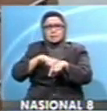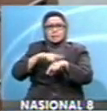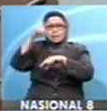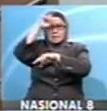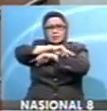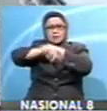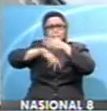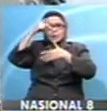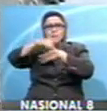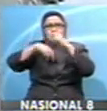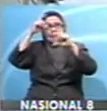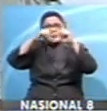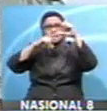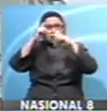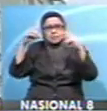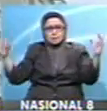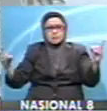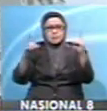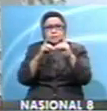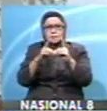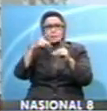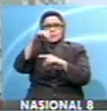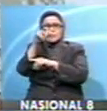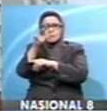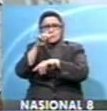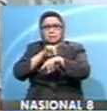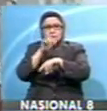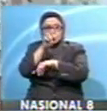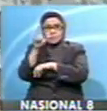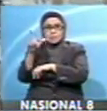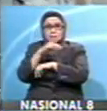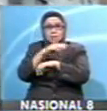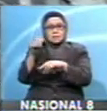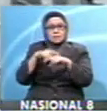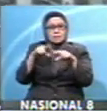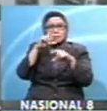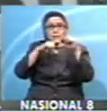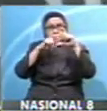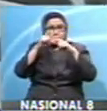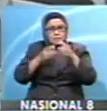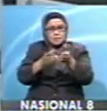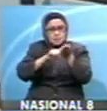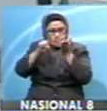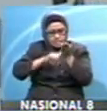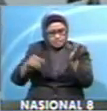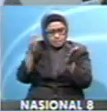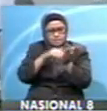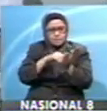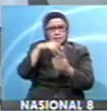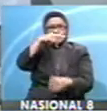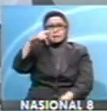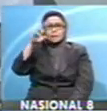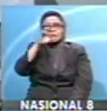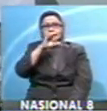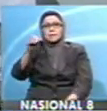ibu negara dalam pada itu dbkl akan menyemak semula permohonan PPR dan Perumahan awam bagi memastikan Hanya mereka yang layak